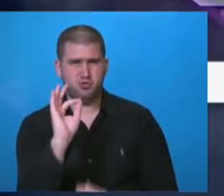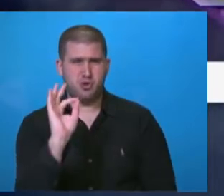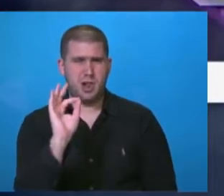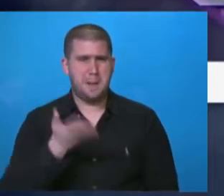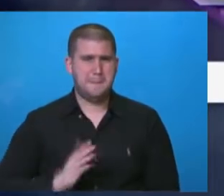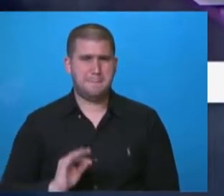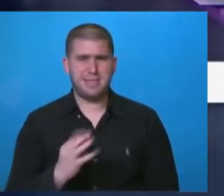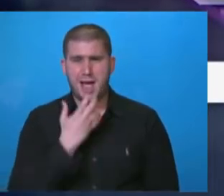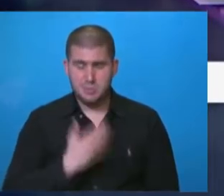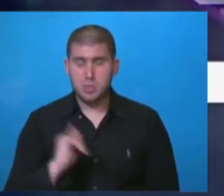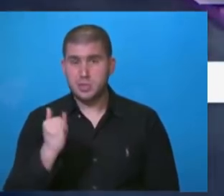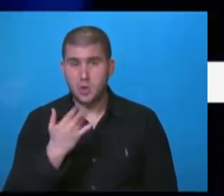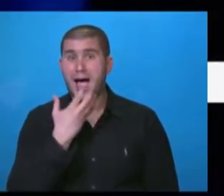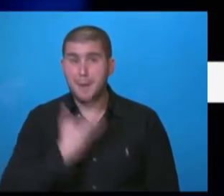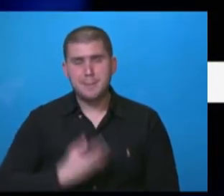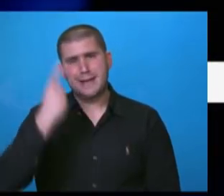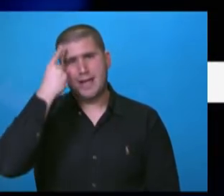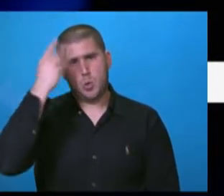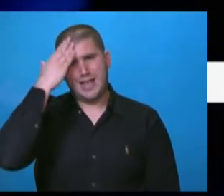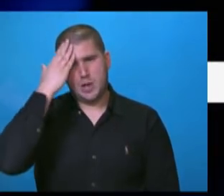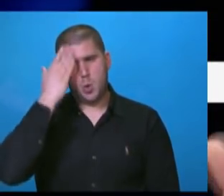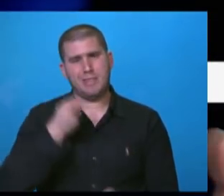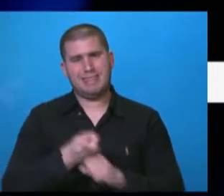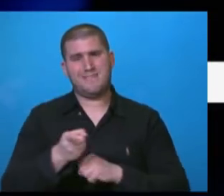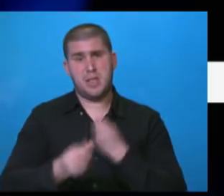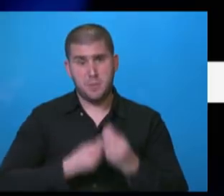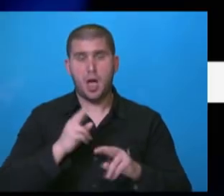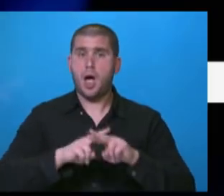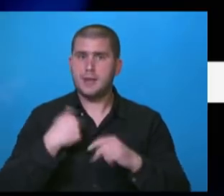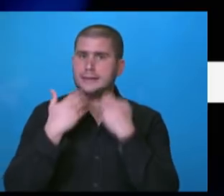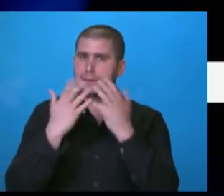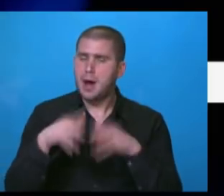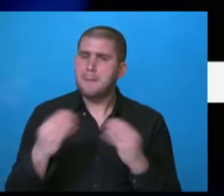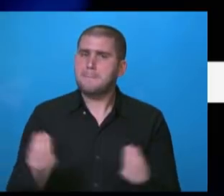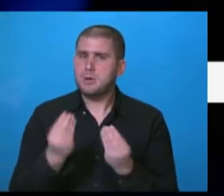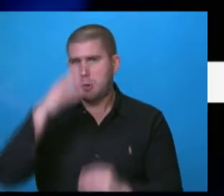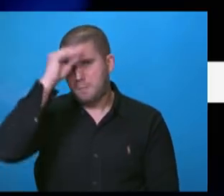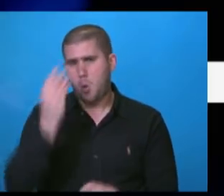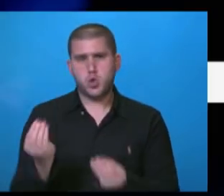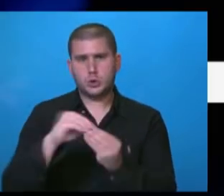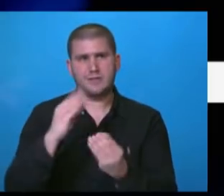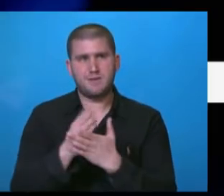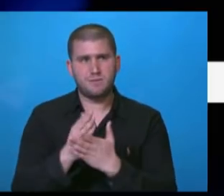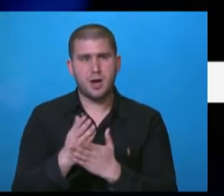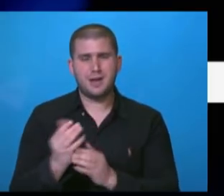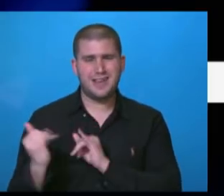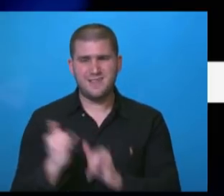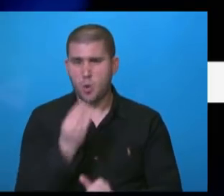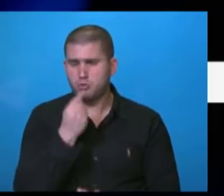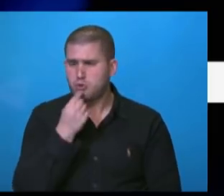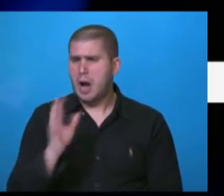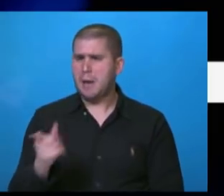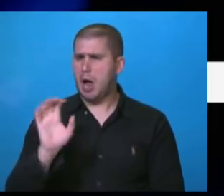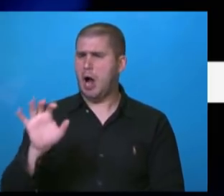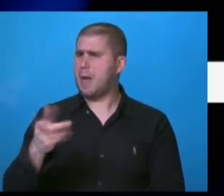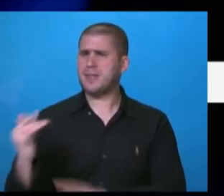נכון. הרבנים בישיבה למעשה יודעים על התקיפות המיניות. לאחר מכן אני גם מספר על איזשהו בחור נוסף שהכניס לשם פעם אחת אוכל ואז צעקו עליו למה אתה נכנס לחדר הזה, זאת